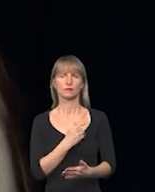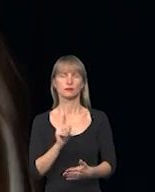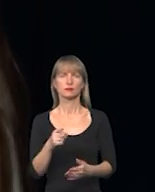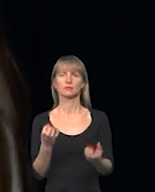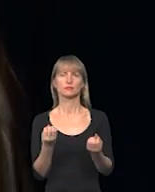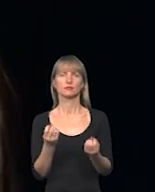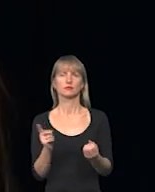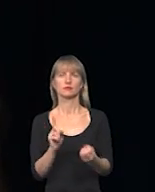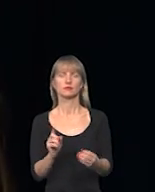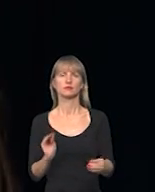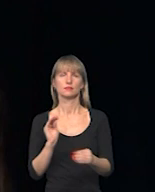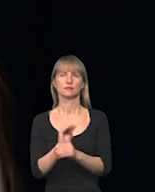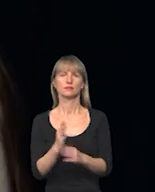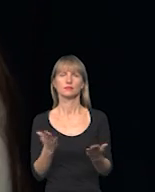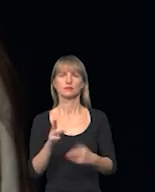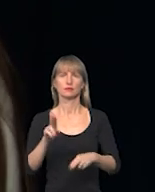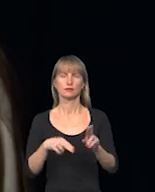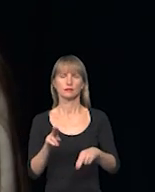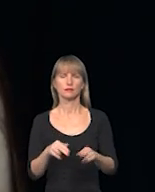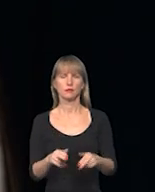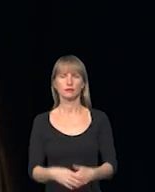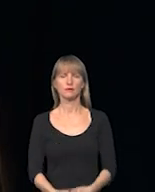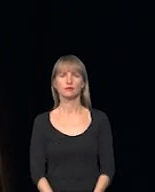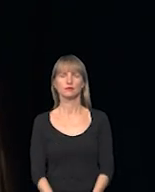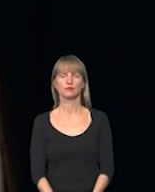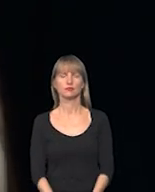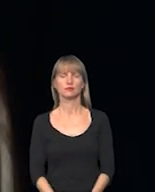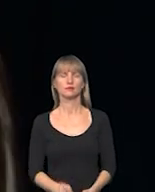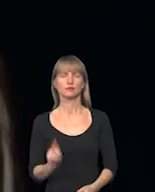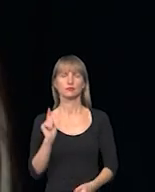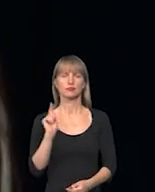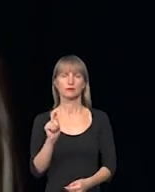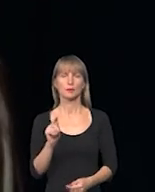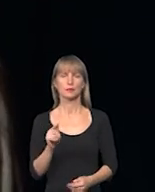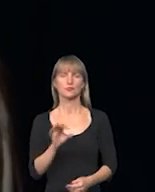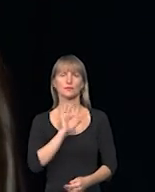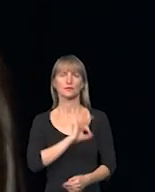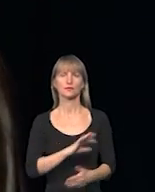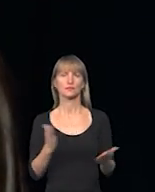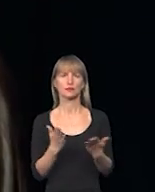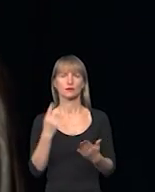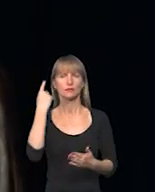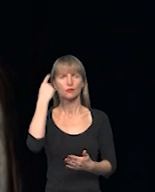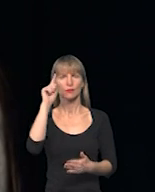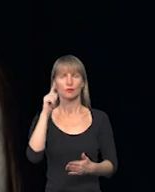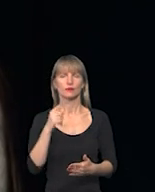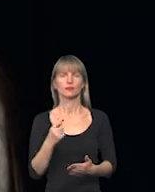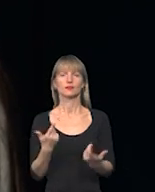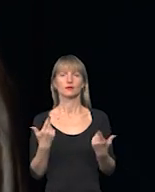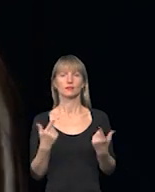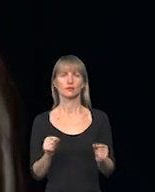там щось додати, якихось фарб, там реалізувати якусь ідею,